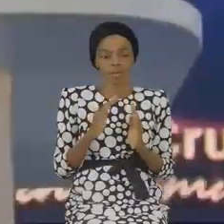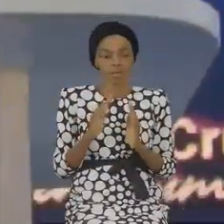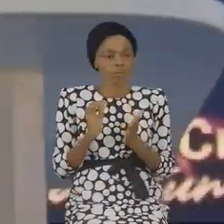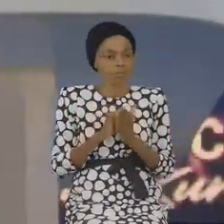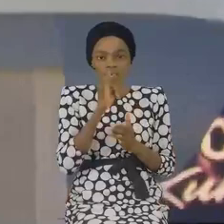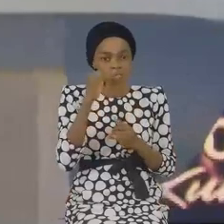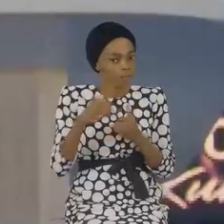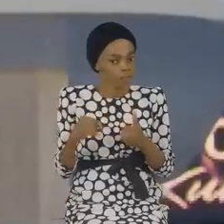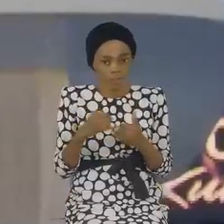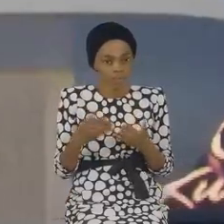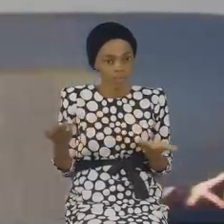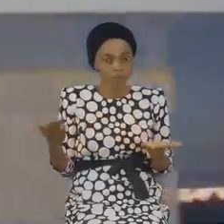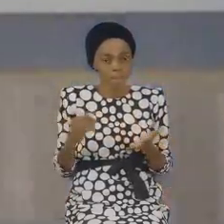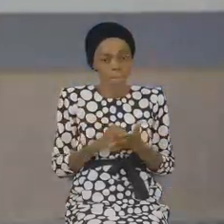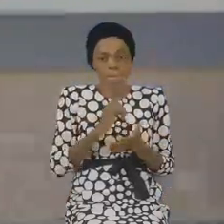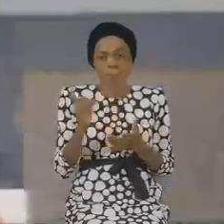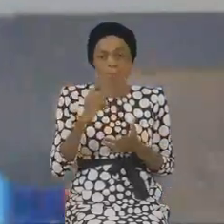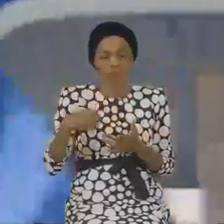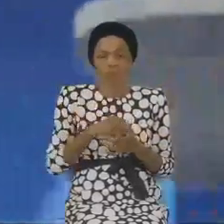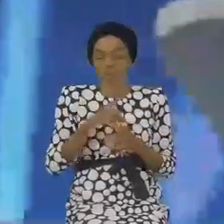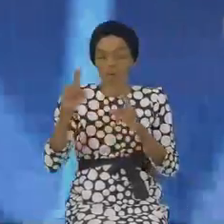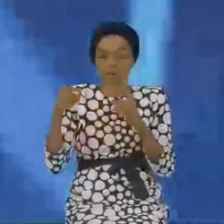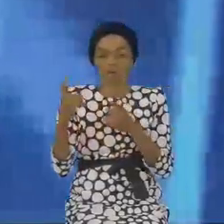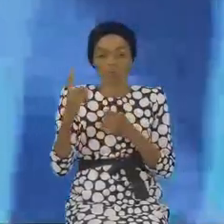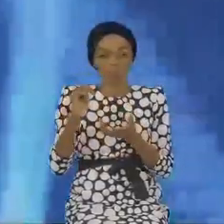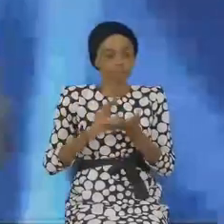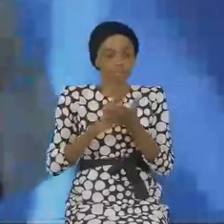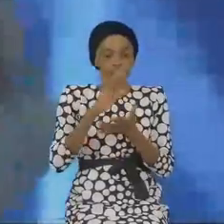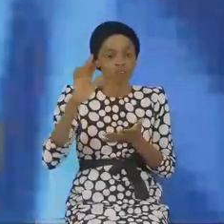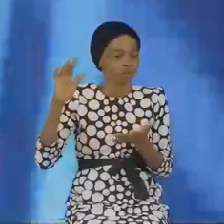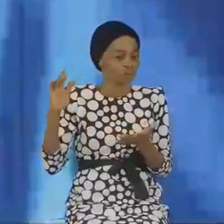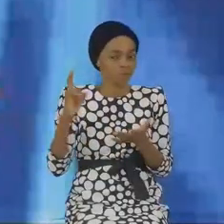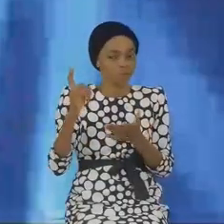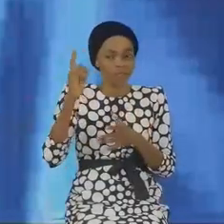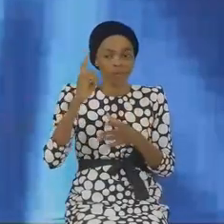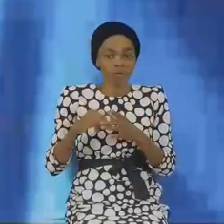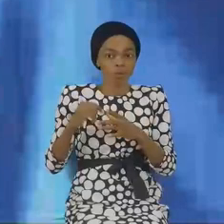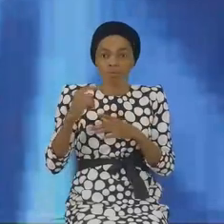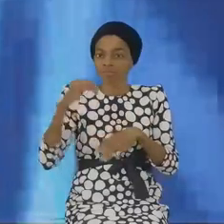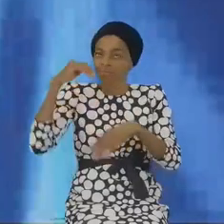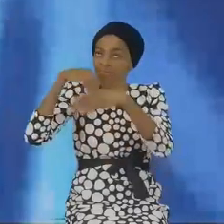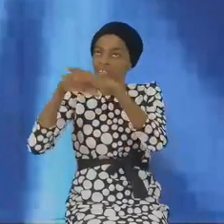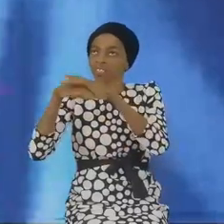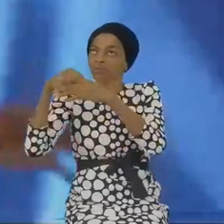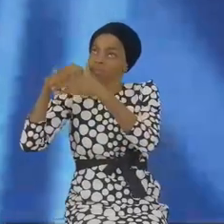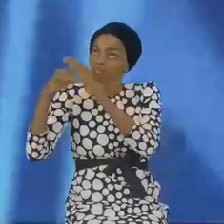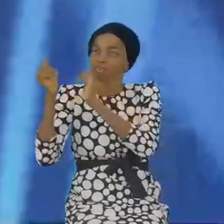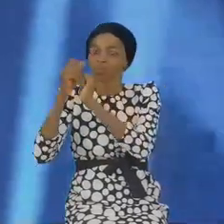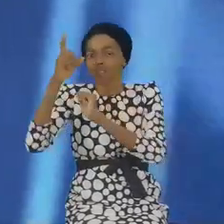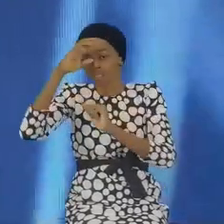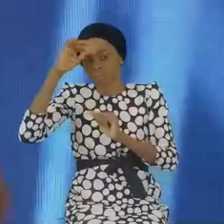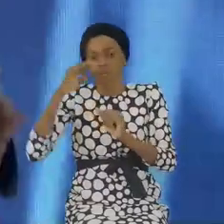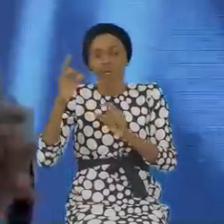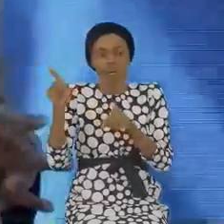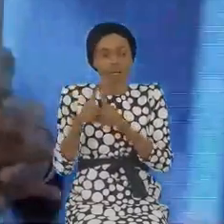chose finale. C'est là où nous allons, la glorification, lorsque nous entrerons avec lui. Et il a préparé pour